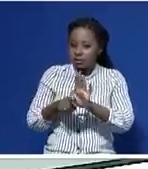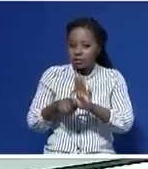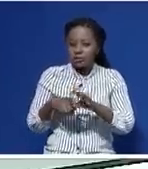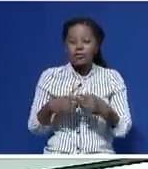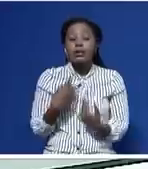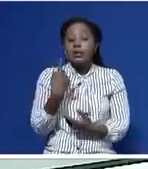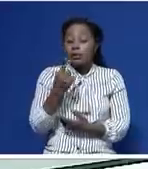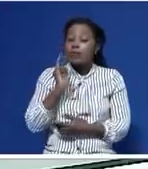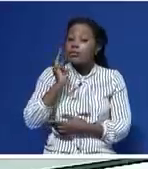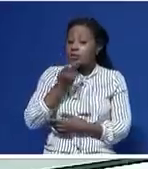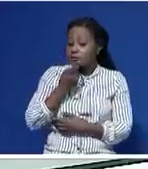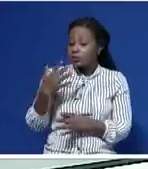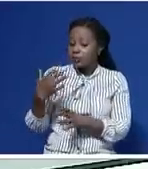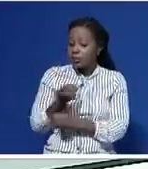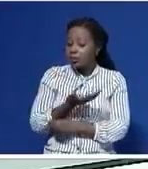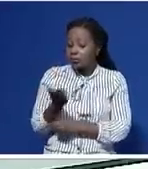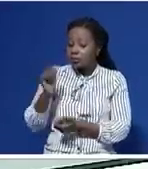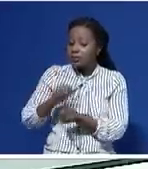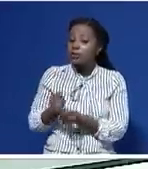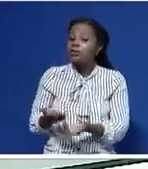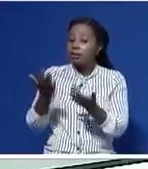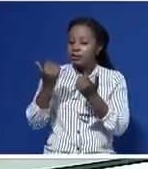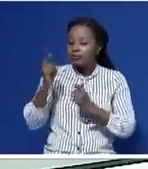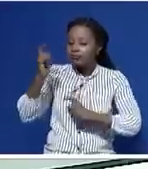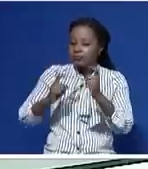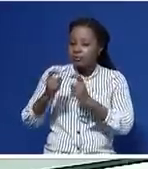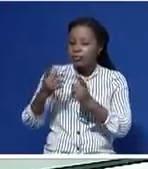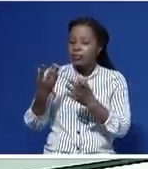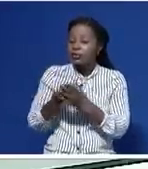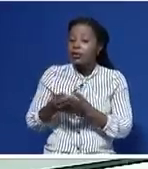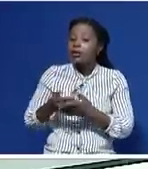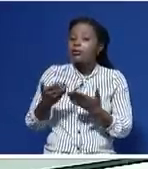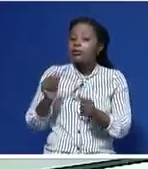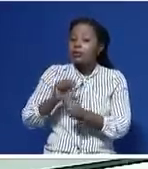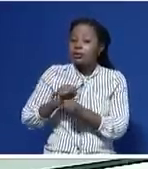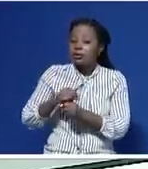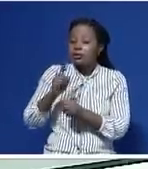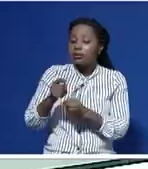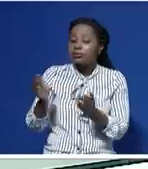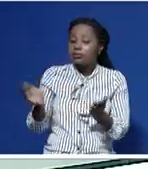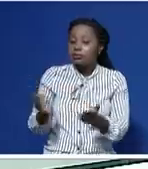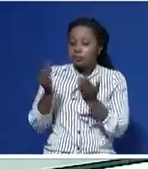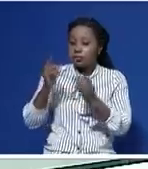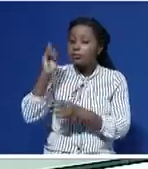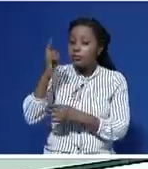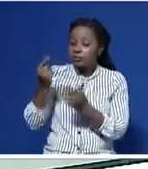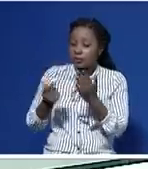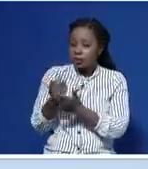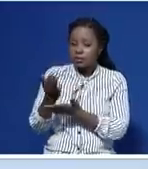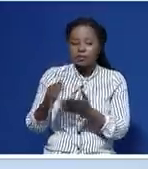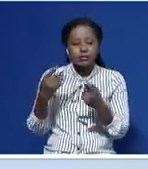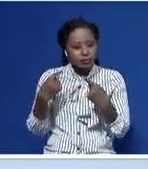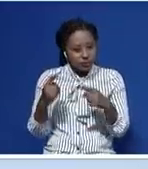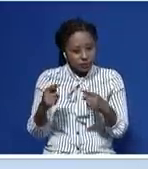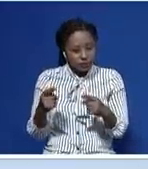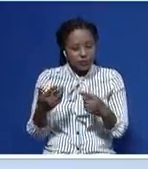huu kwamba bidhaa hizi zinaweza kushindana na bidhaa zinazozalishwa na makampuni mengine ya kimataifa kutoka sehemu mbalimbali.